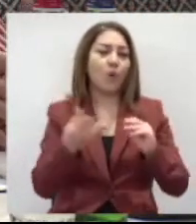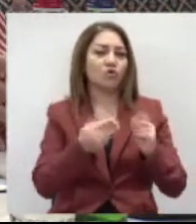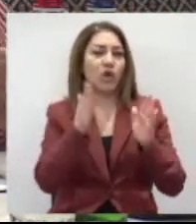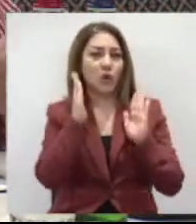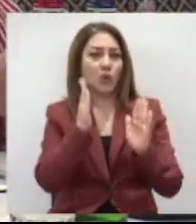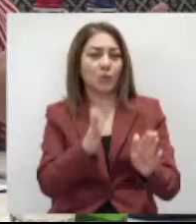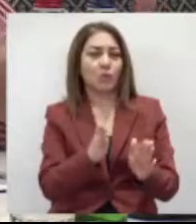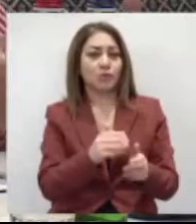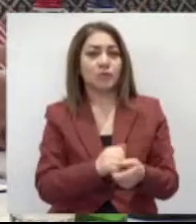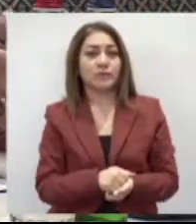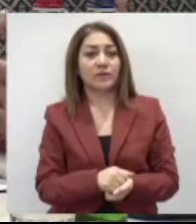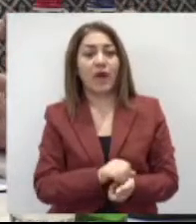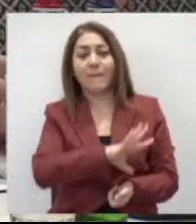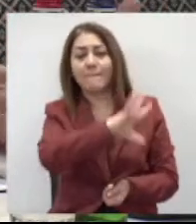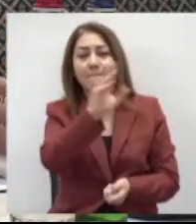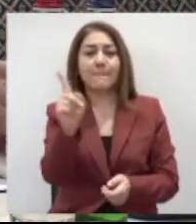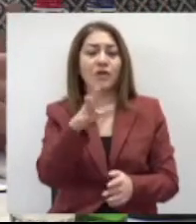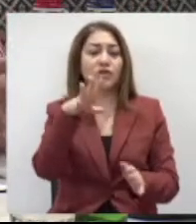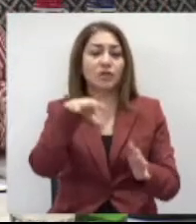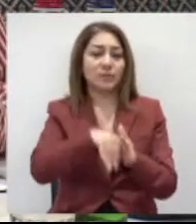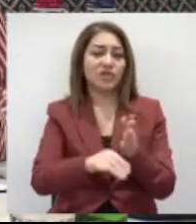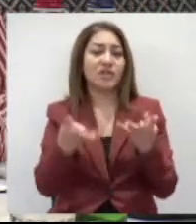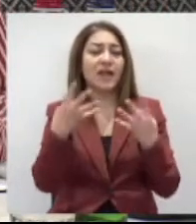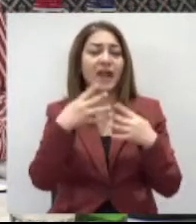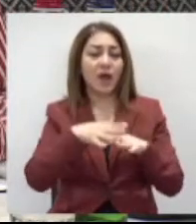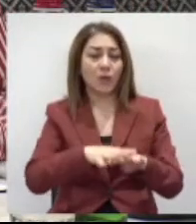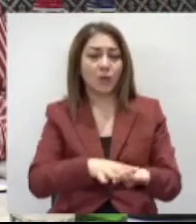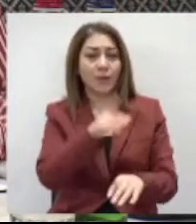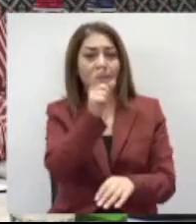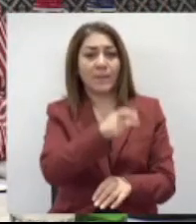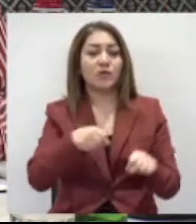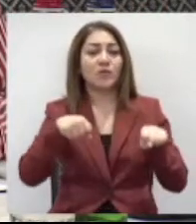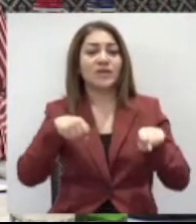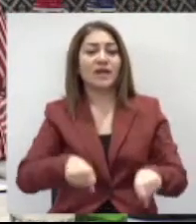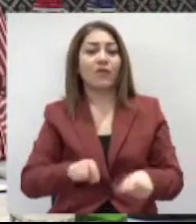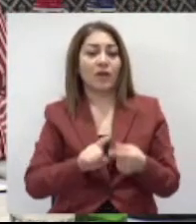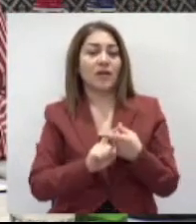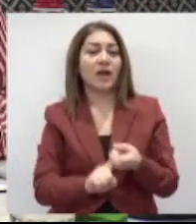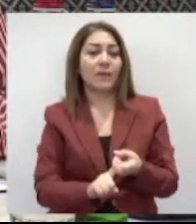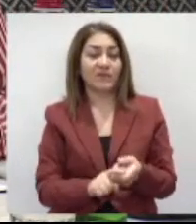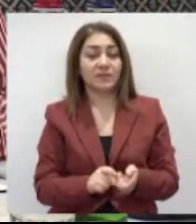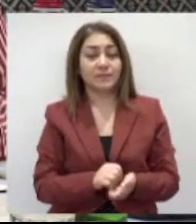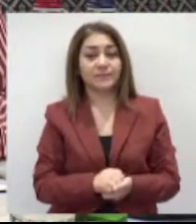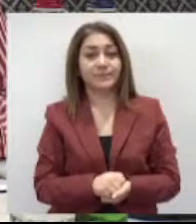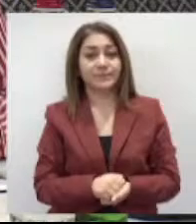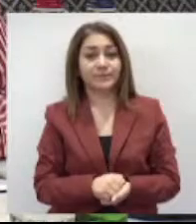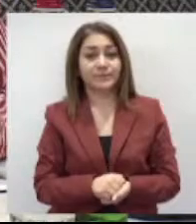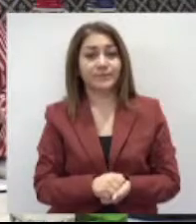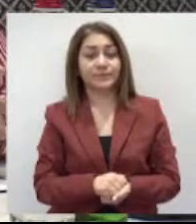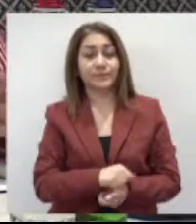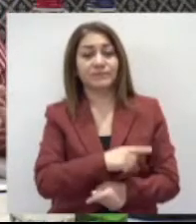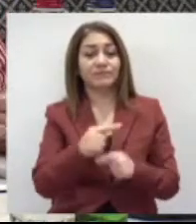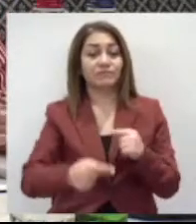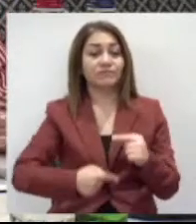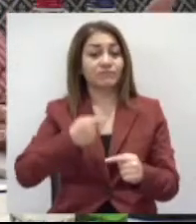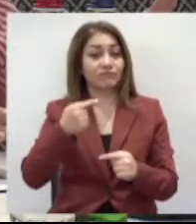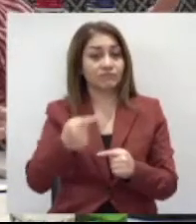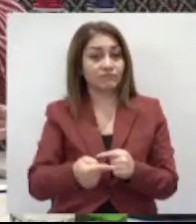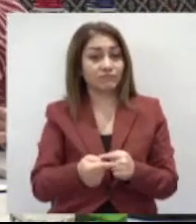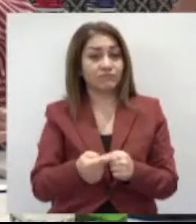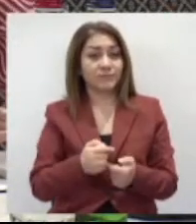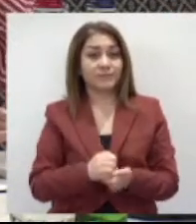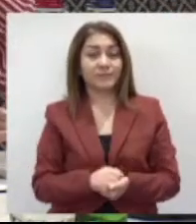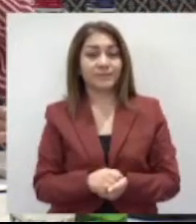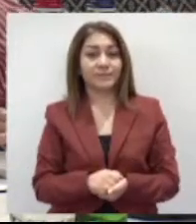ուղղություն է, որը գրեթե ամեն ինչ իր մեջ կարող է ներառել մարդու իրավունքների հետ կապված։ Հաջորդը դարձյալ